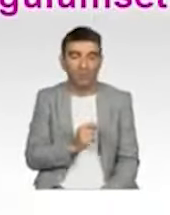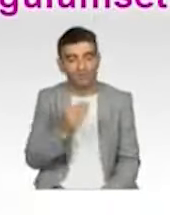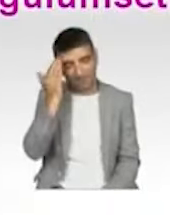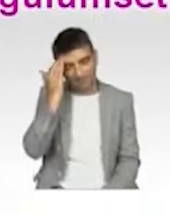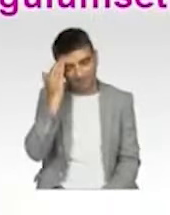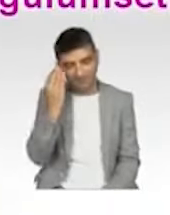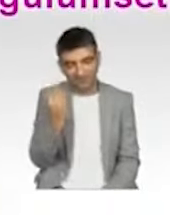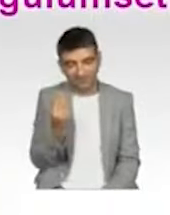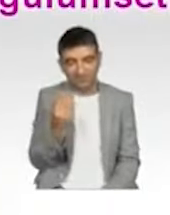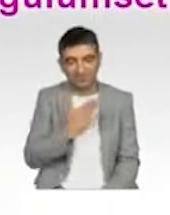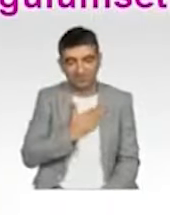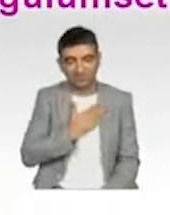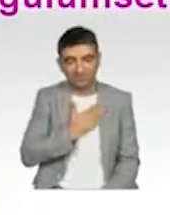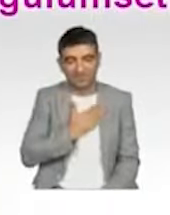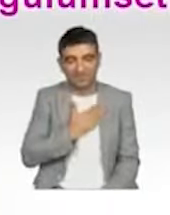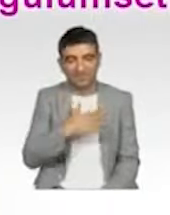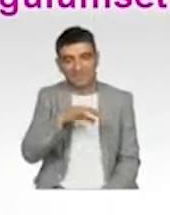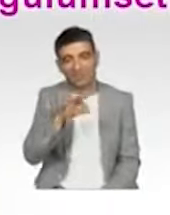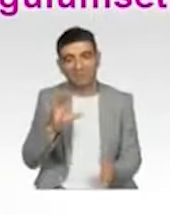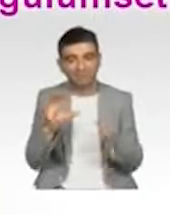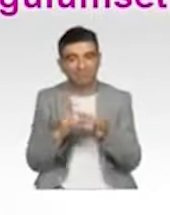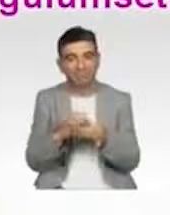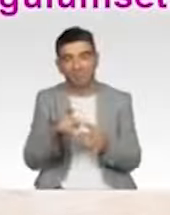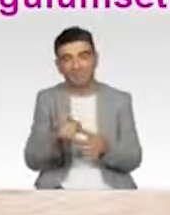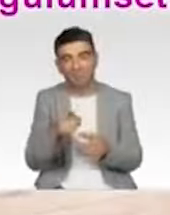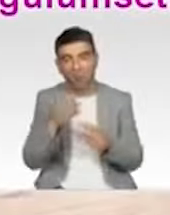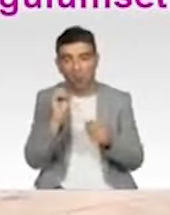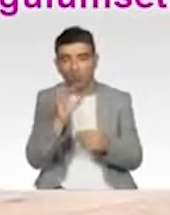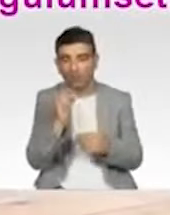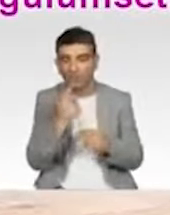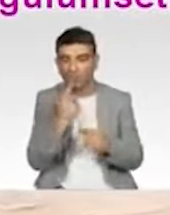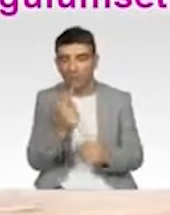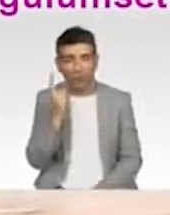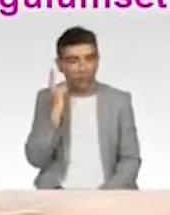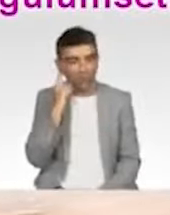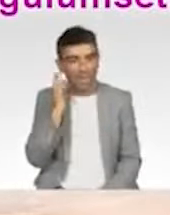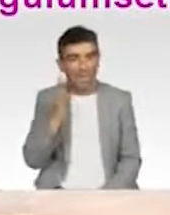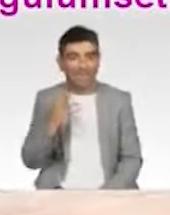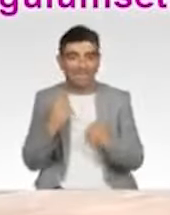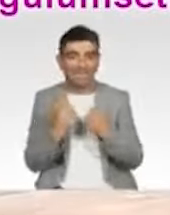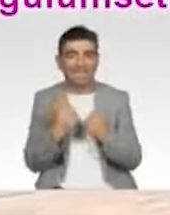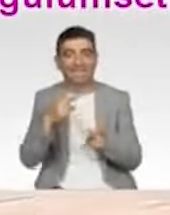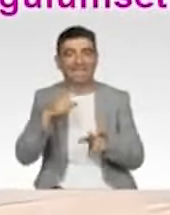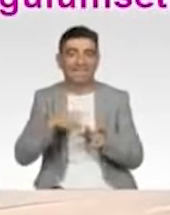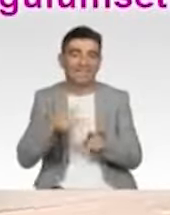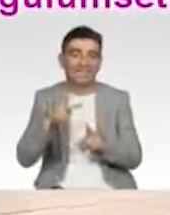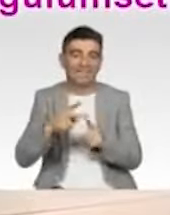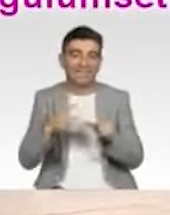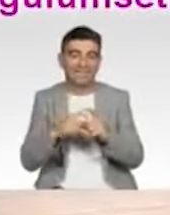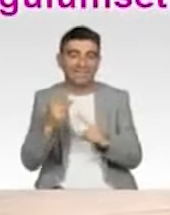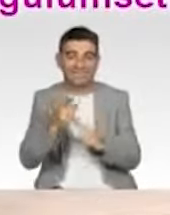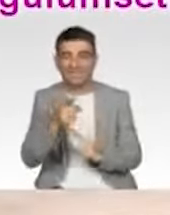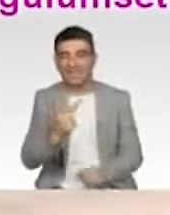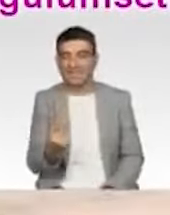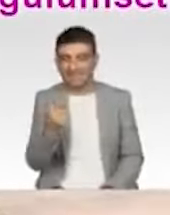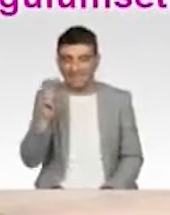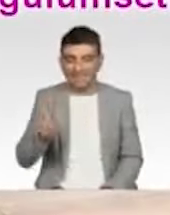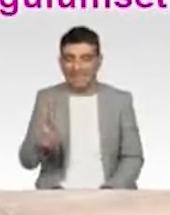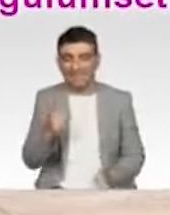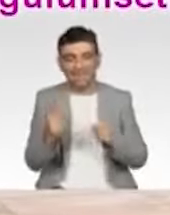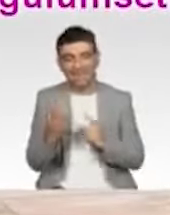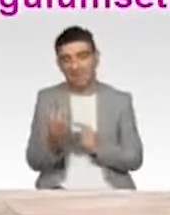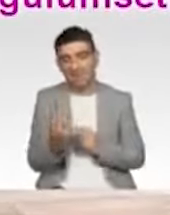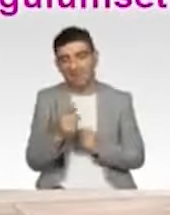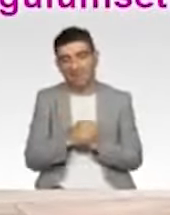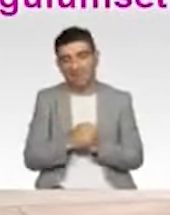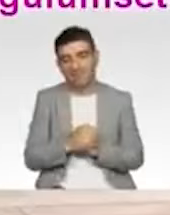nasılsınız? Teşekkür ederim. Ben çayla ilgili hocamızın uyarılarını duydun herhalde. Ama duydum. En sağlıklı dedi Ezgi zaten. Açık çay içiyorum. Bardak dedi. Evet.